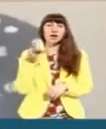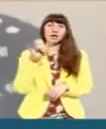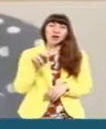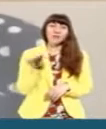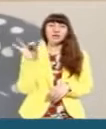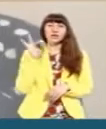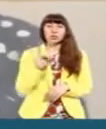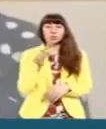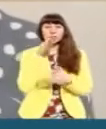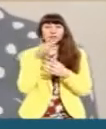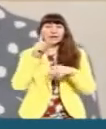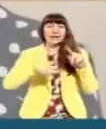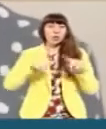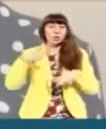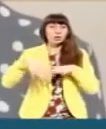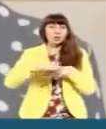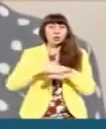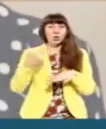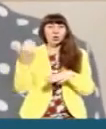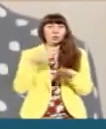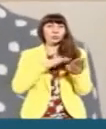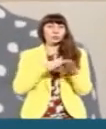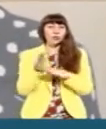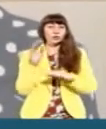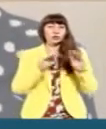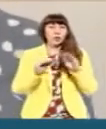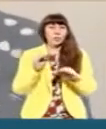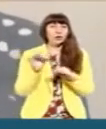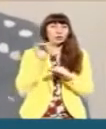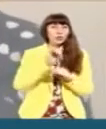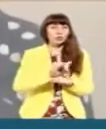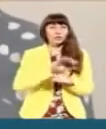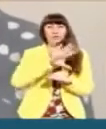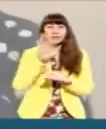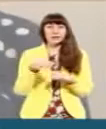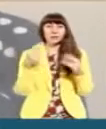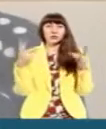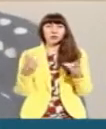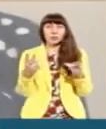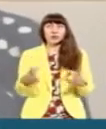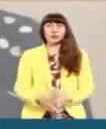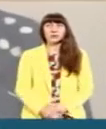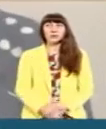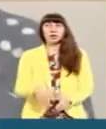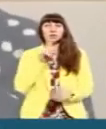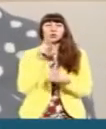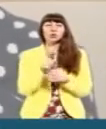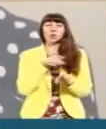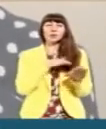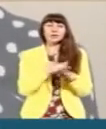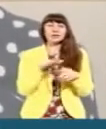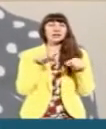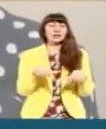ішінде енді бүкіл мынау осы линолеумнан бастап бүткіл жабдықтарды осы Ақылбек Әлімғазыұлы